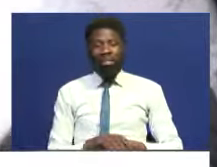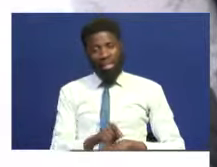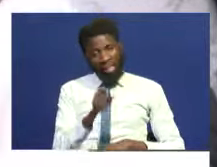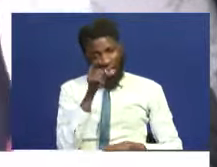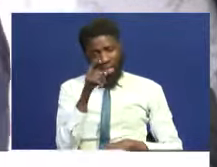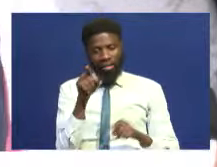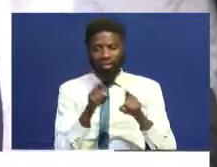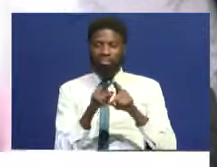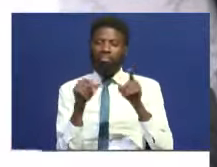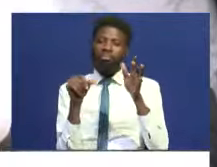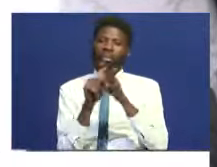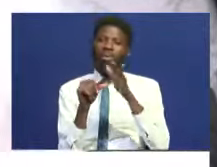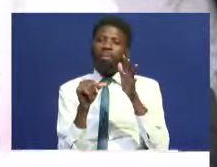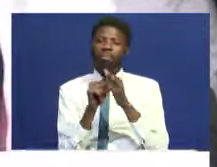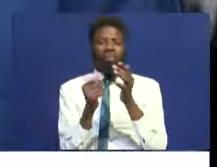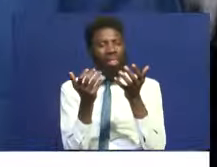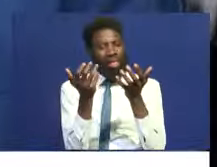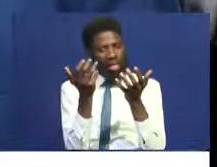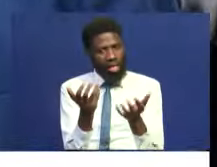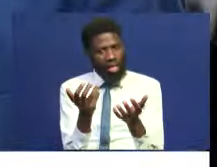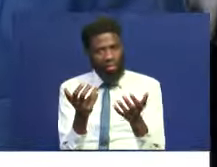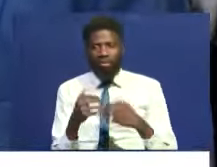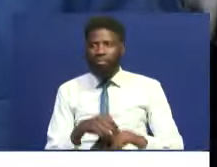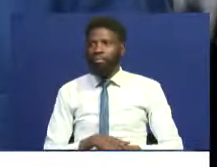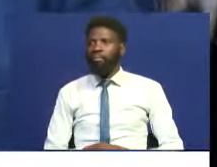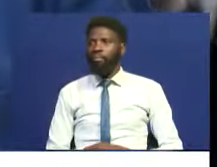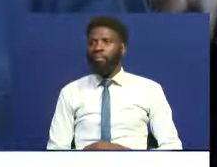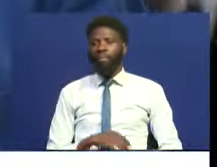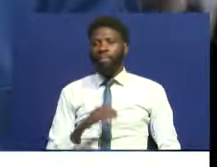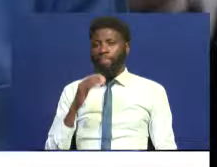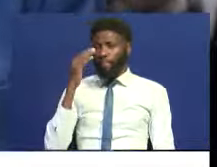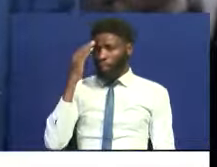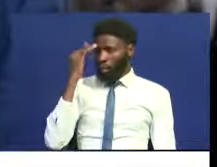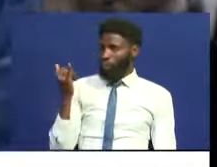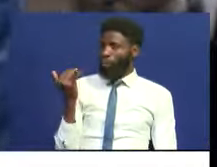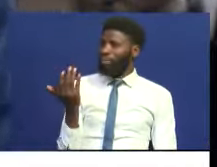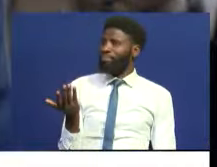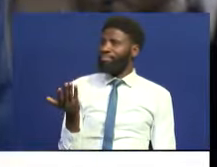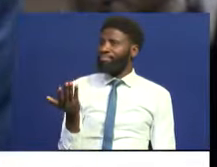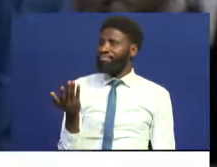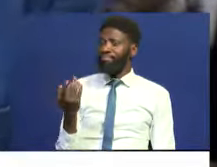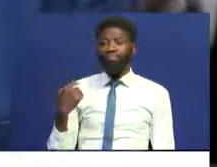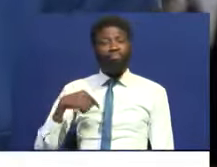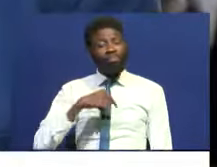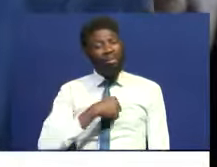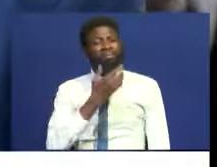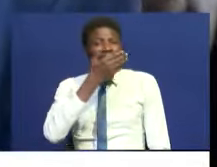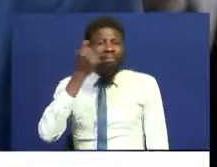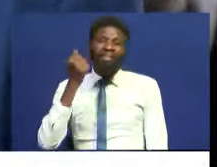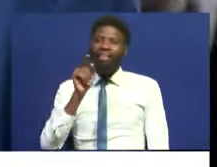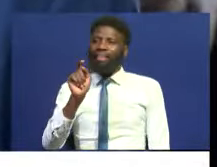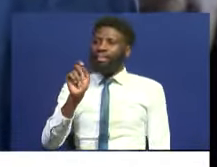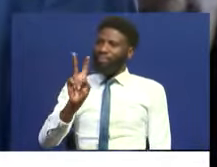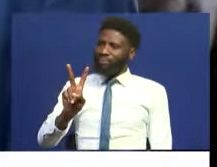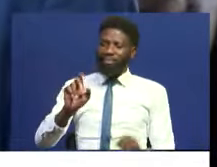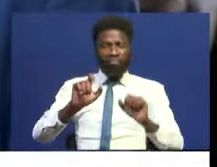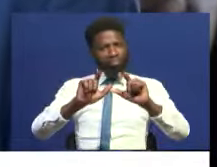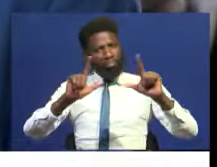ndio imetuleta down kabisa. Kwa nini tusiende kwenye TV tufundishe Wakenya